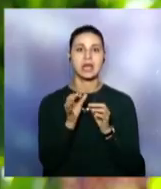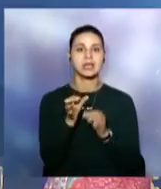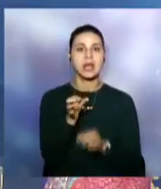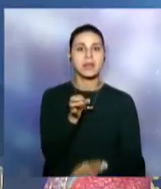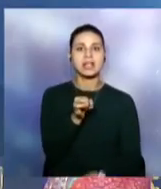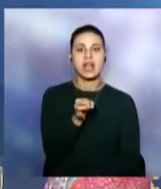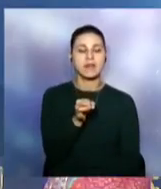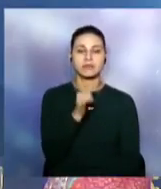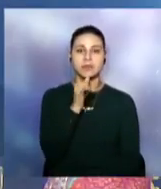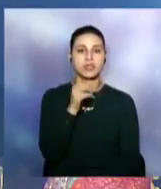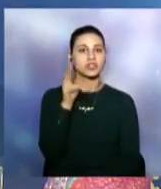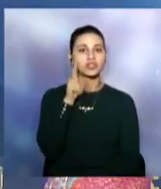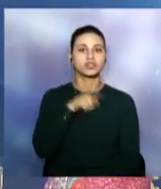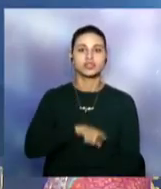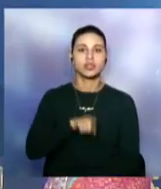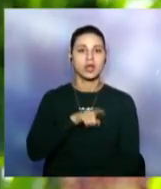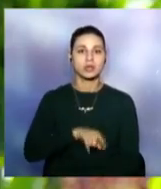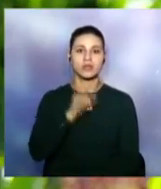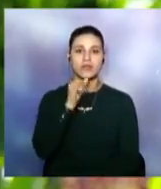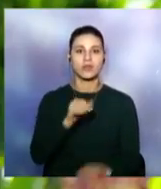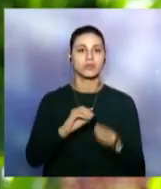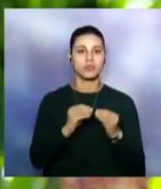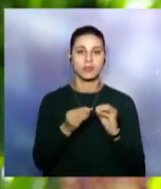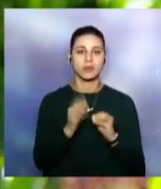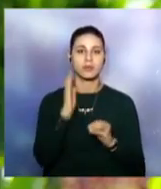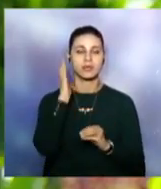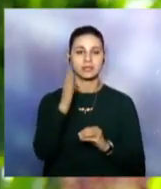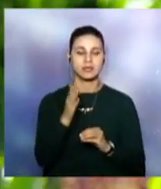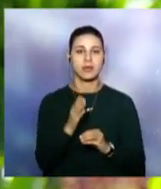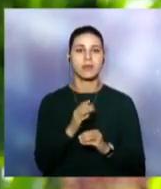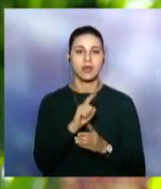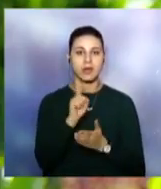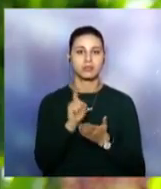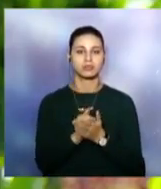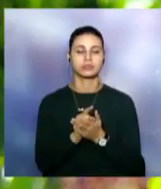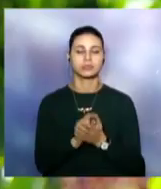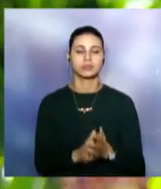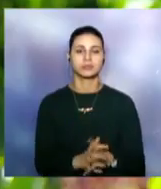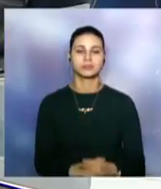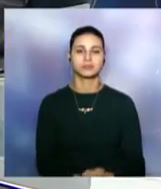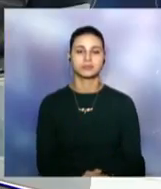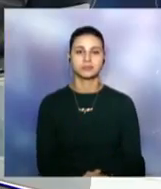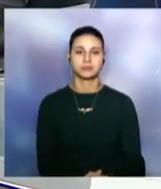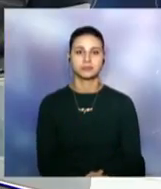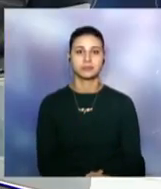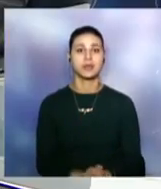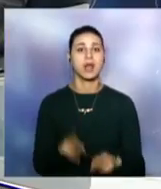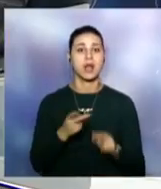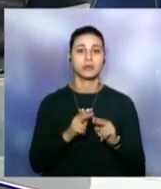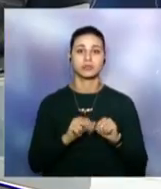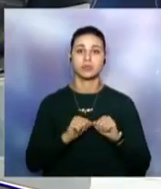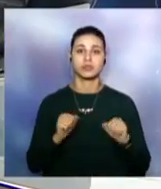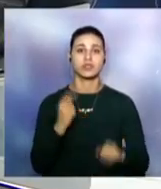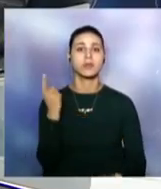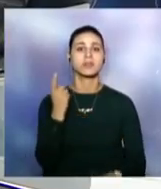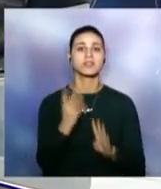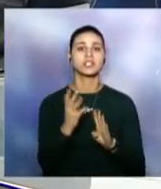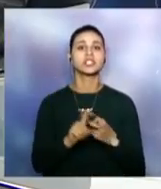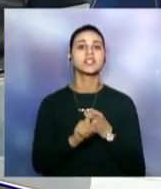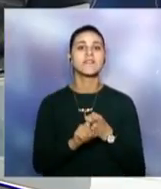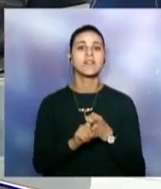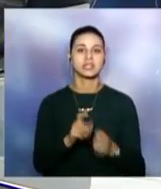და მე შარდის გამოყოფა შეექმნა სერიოზული პრობლემა. ამიტომ არავითარ და არის პირველ რიგში ინფექციის